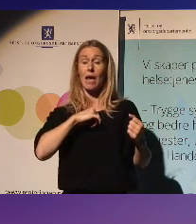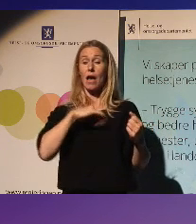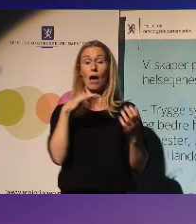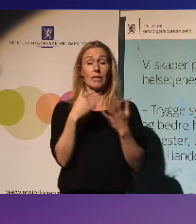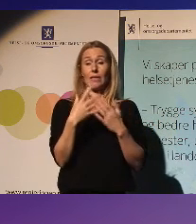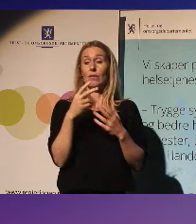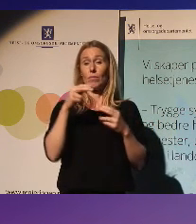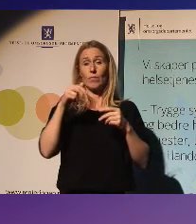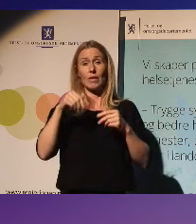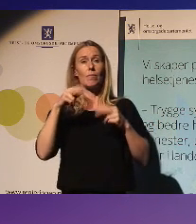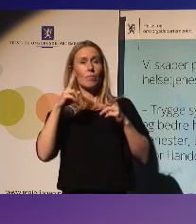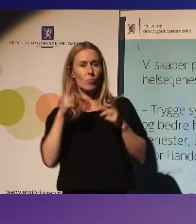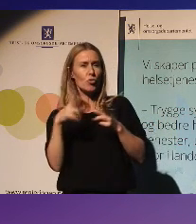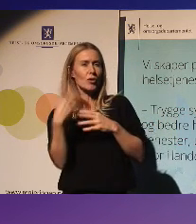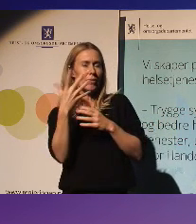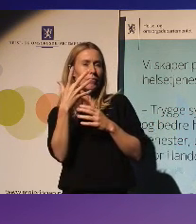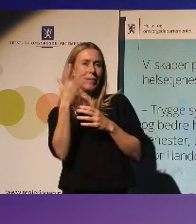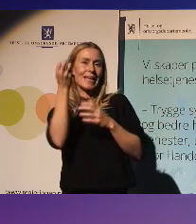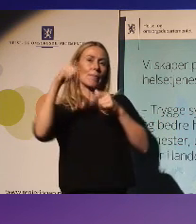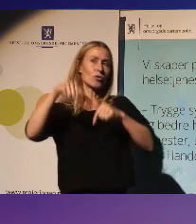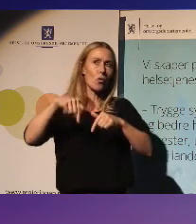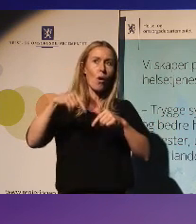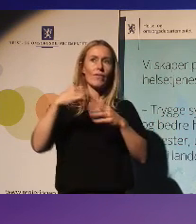driver og jobber seg ut av hjelpefellen.